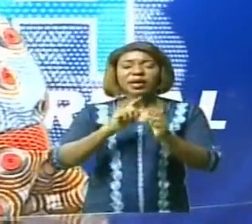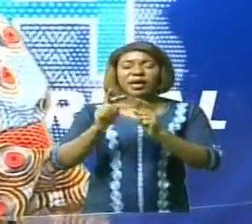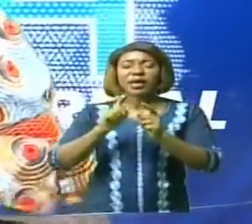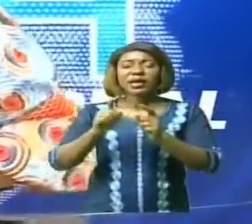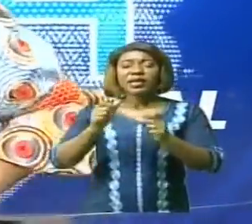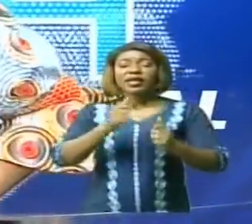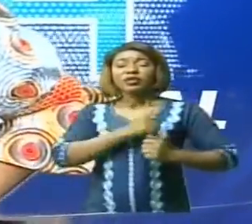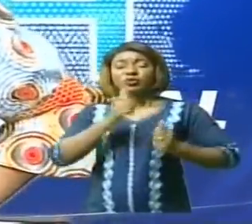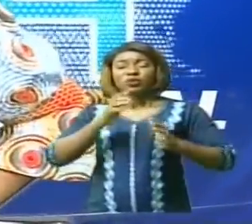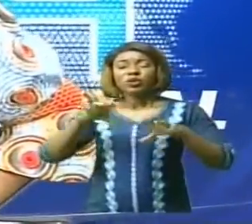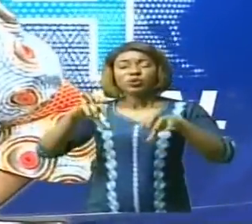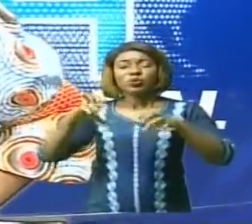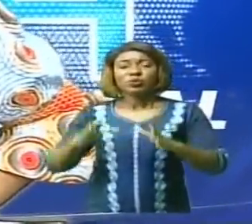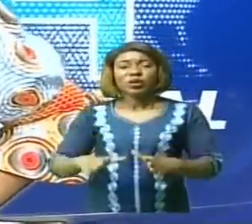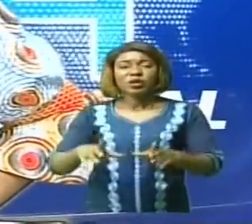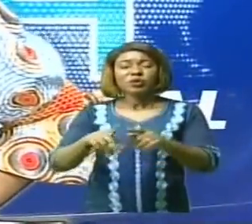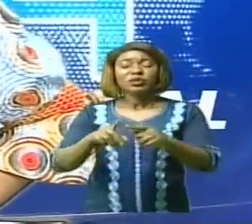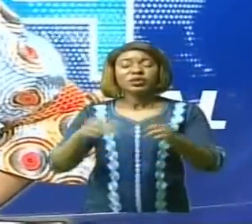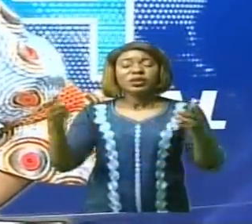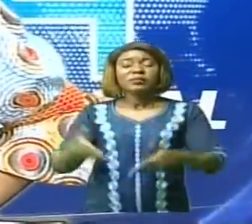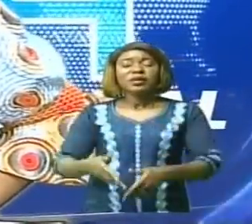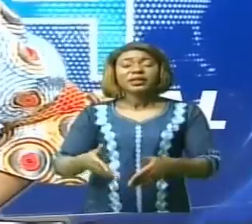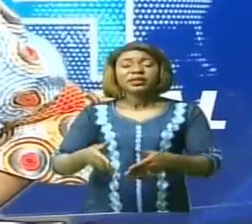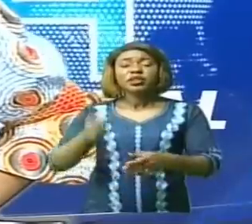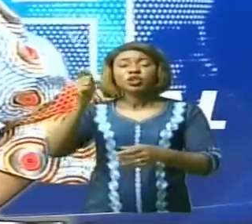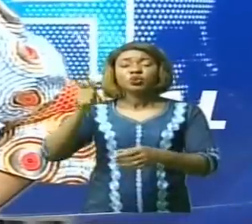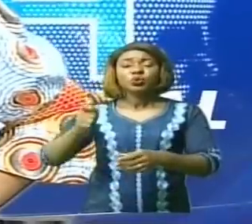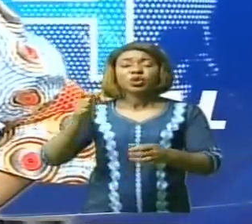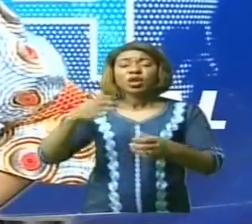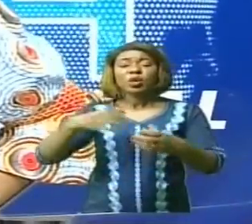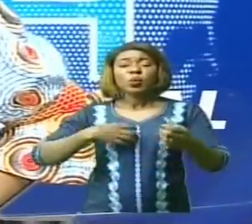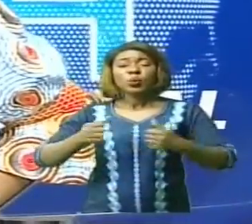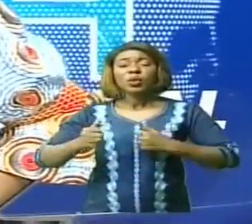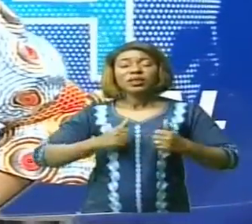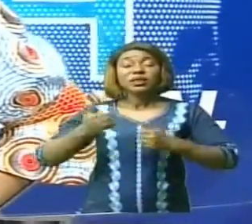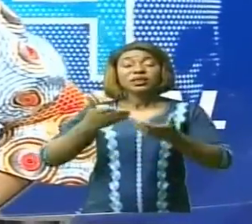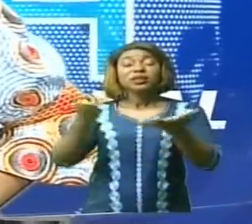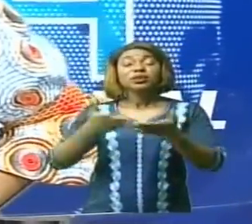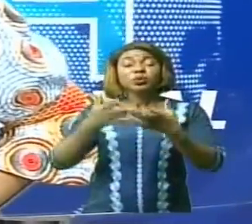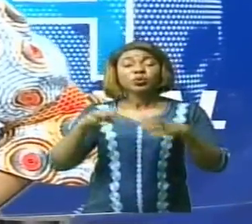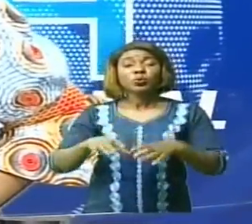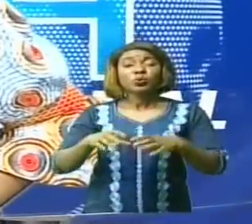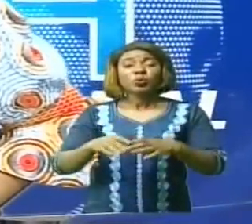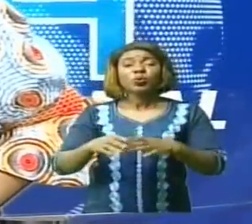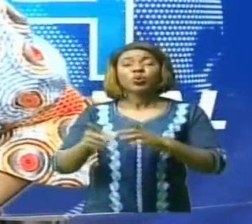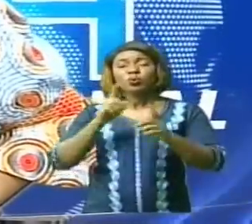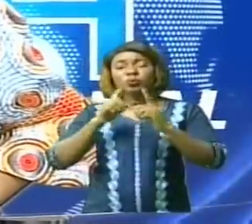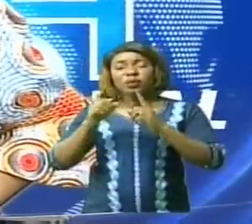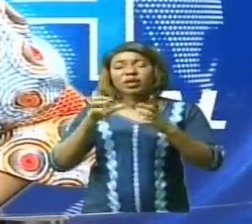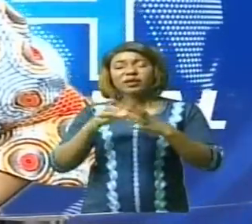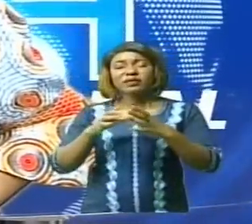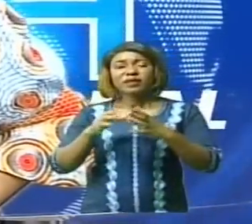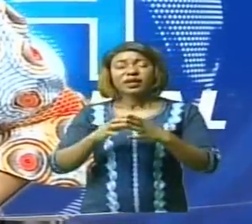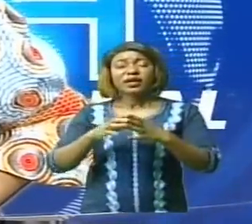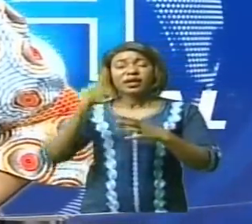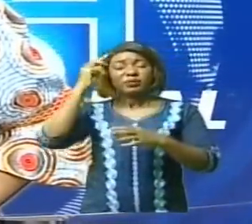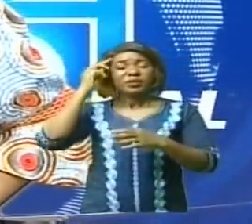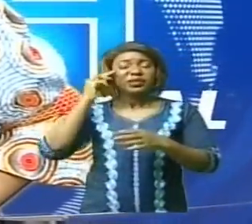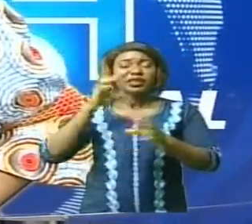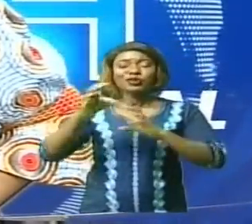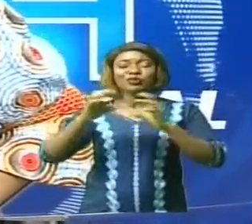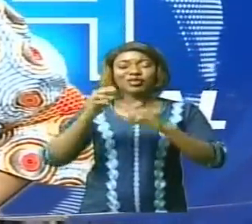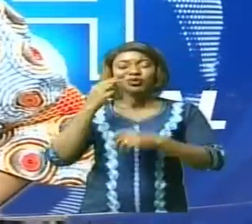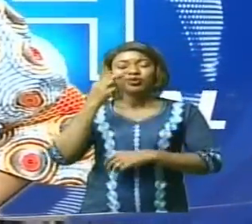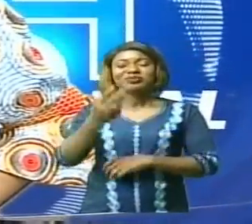la présence de l'armée rwandaise sur le sol congolais et le compte rendu avec le ministre de la Communication et des Médias. Patrick